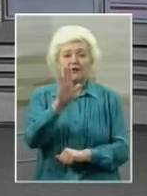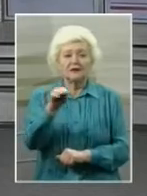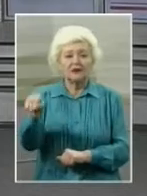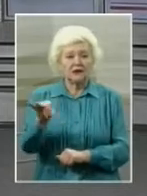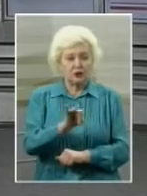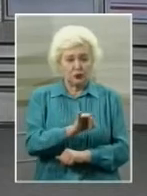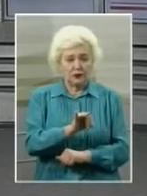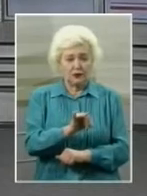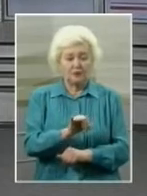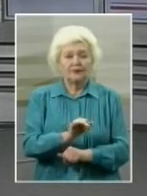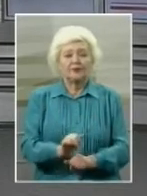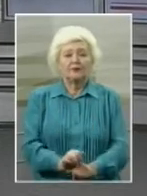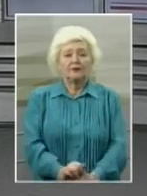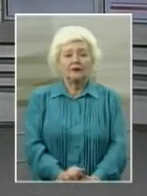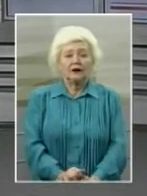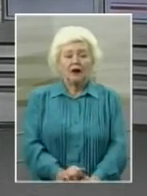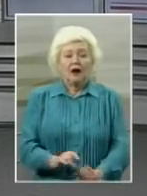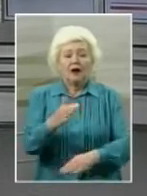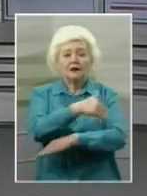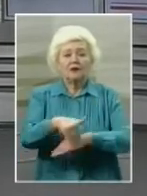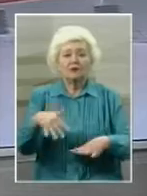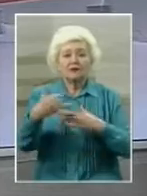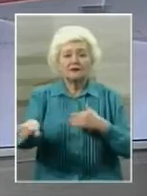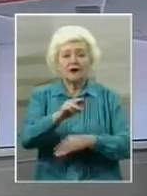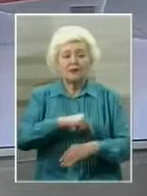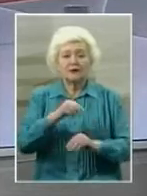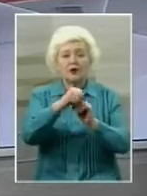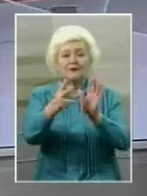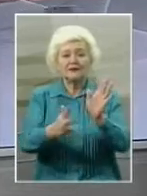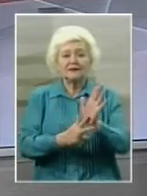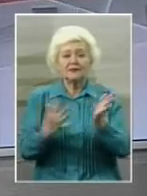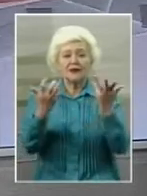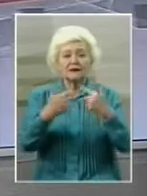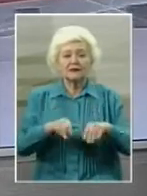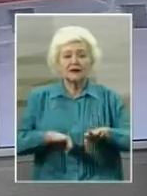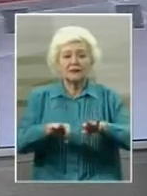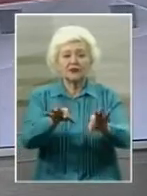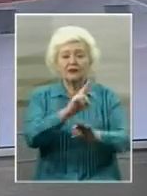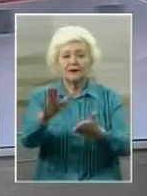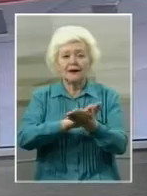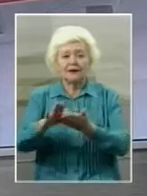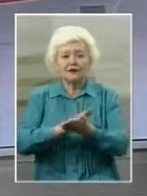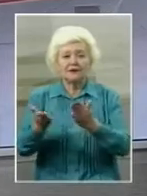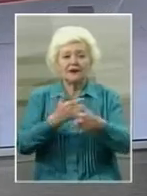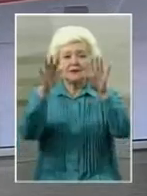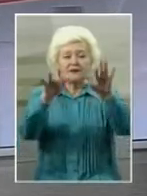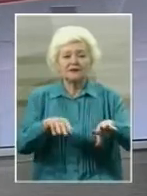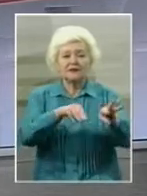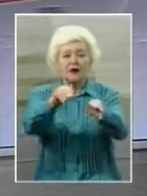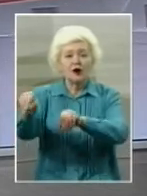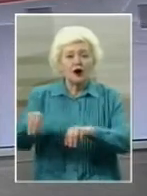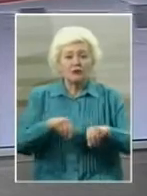Валентини Туніної. На вулицях Херсона працюють 18 машин, які чистять їх від снігу та